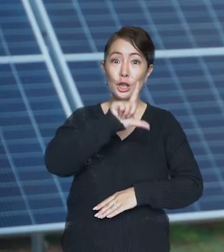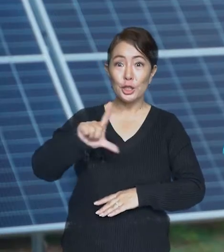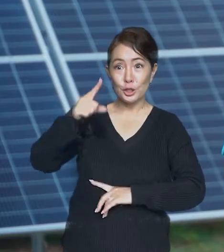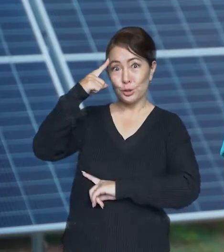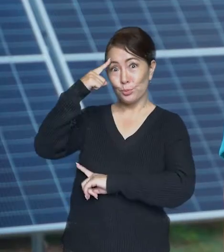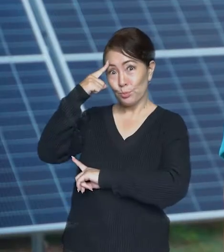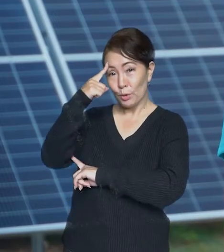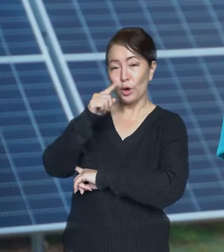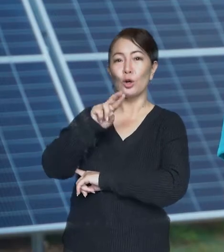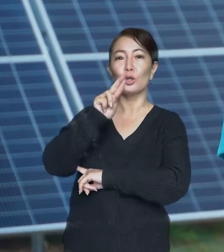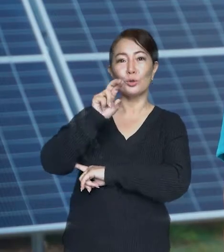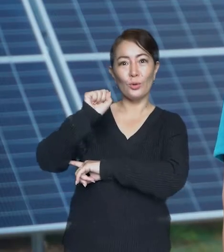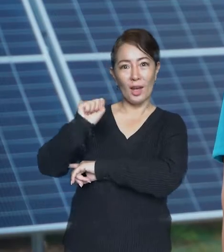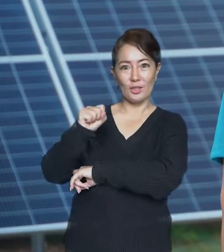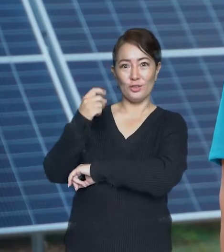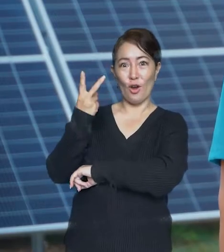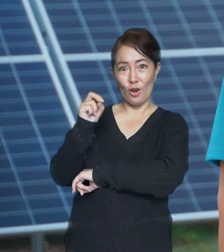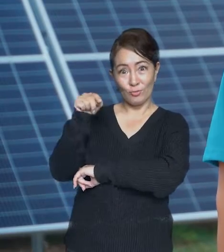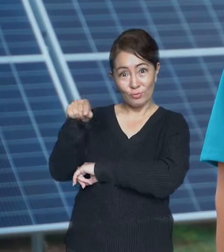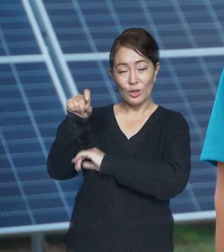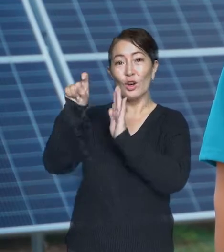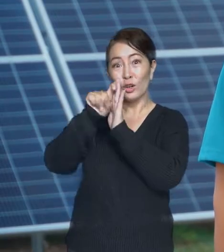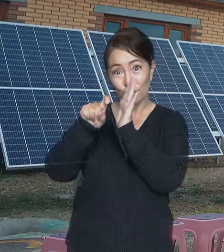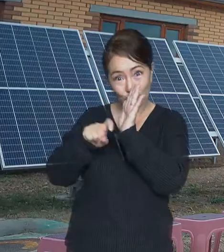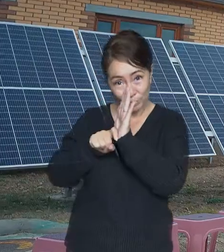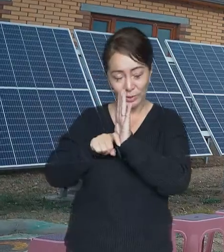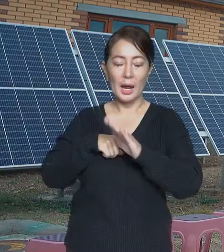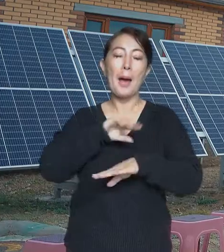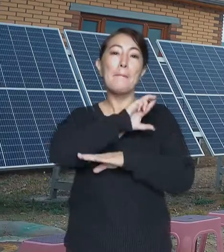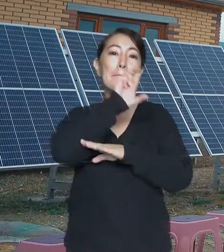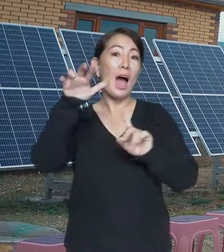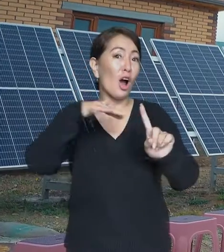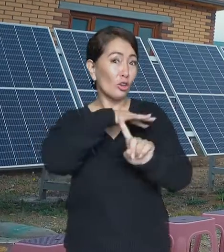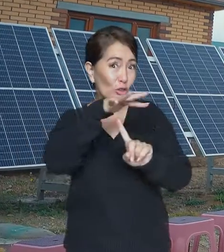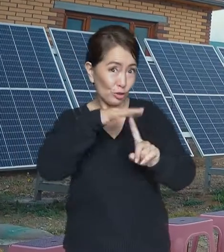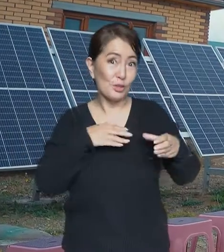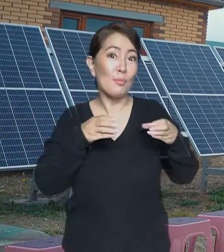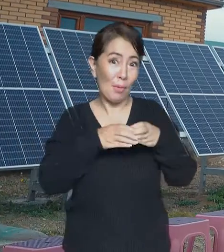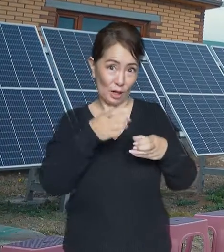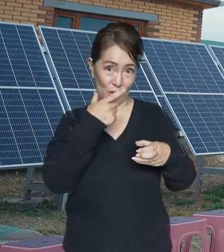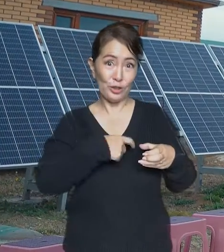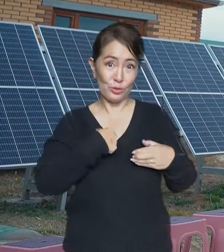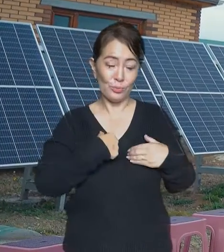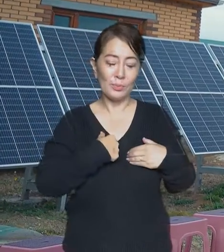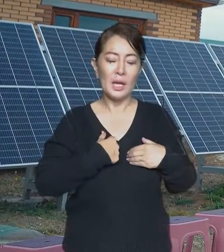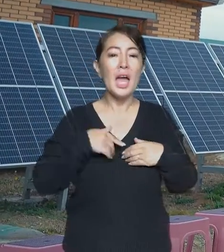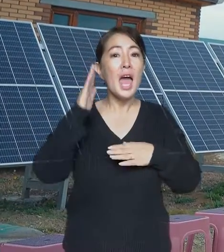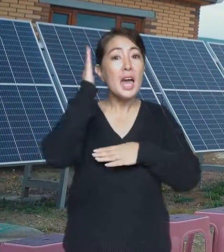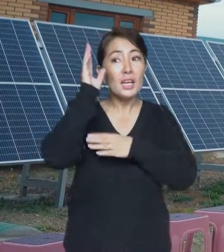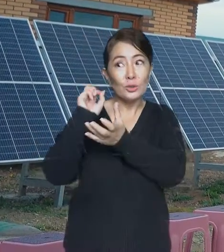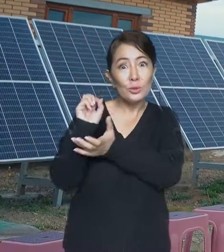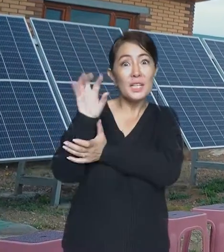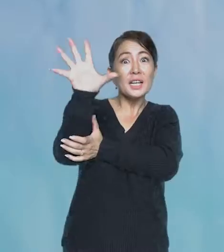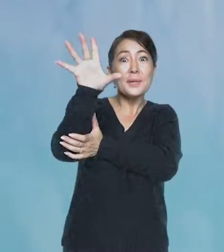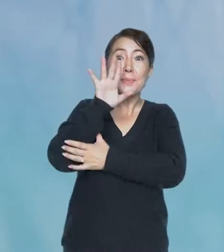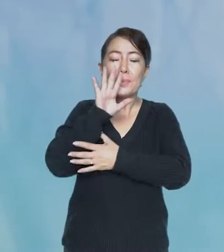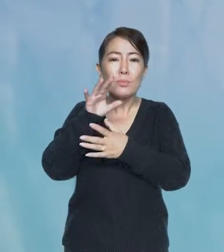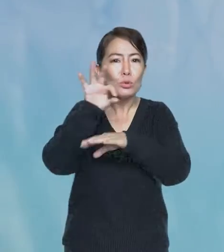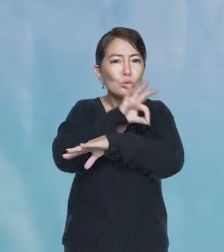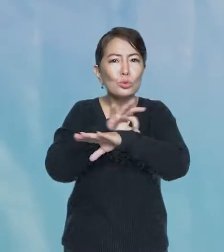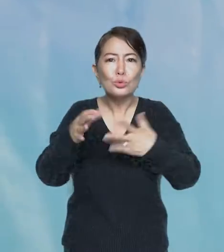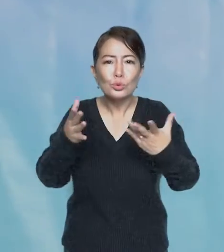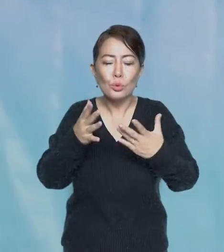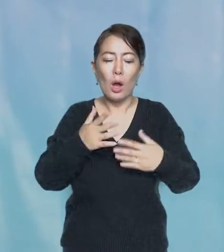Lead Mongolia US 20 хөтөлбөрийн байгаль орчин хотчилтын багийн гишүүд ирээдүй гэрэлтүүлийн төслийг Улаанбаатар хотын зүүн хэсэгт